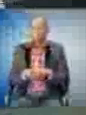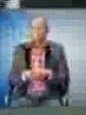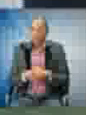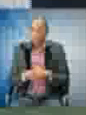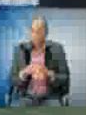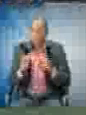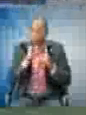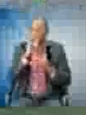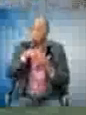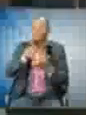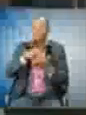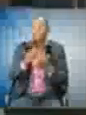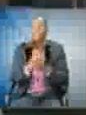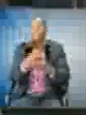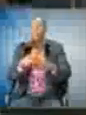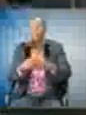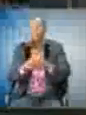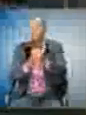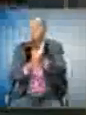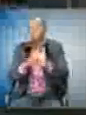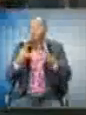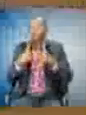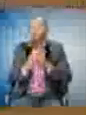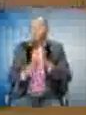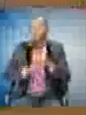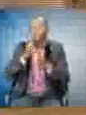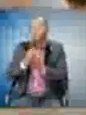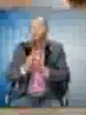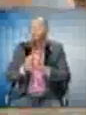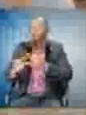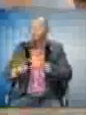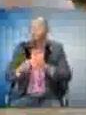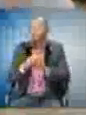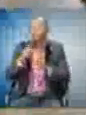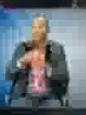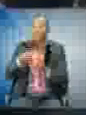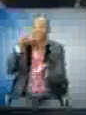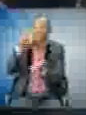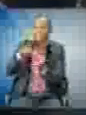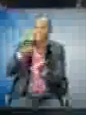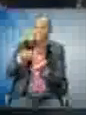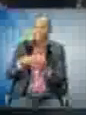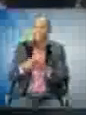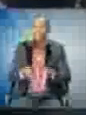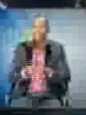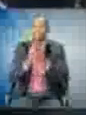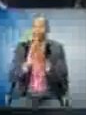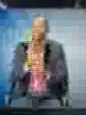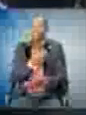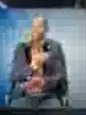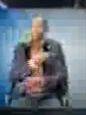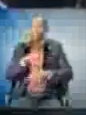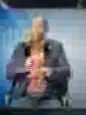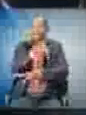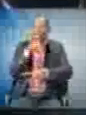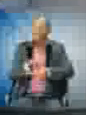pu payer les frais d'études ont eu la faveur de présenter à crédit les examens à la demande du ministre national